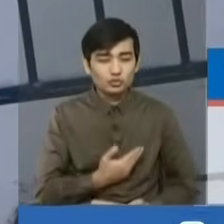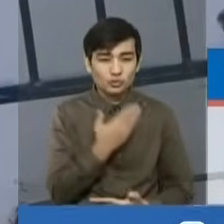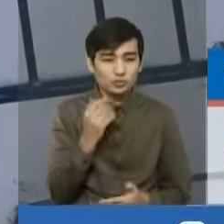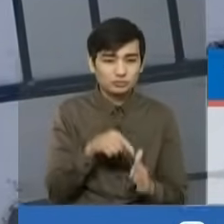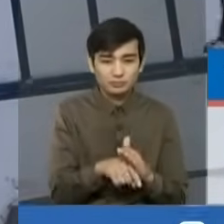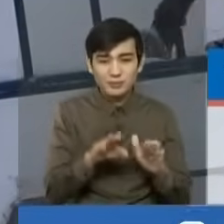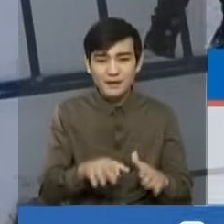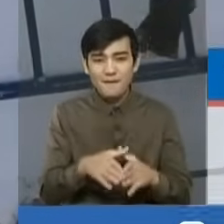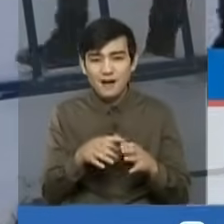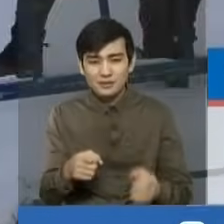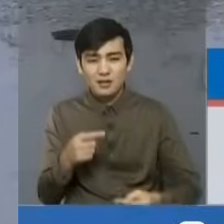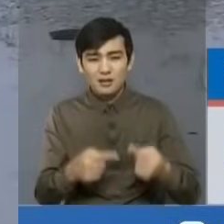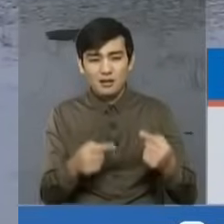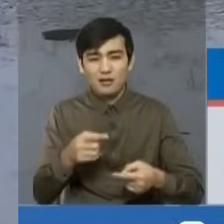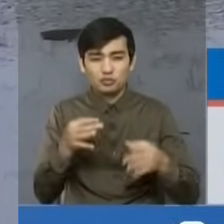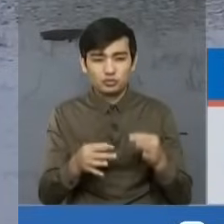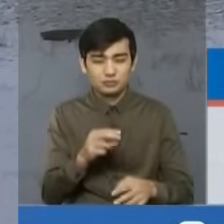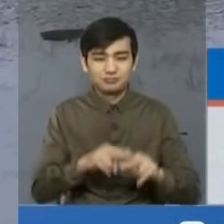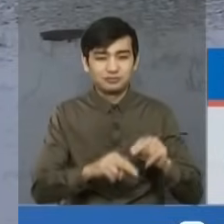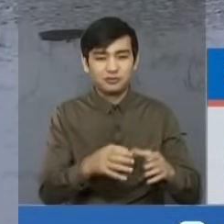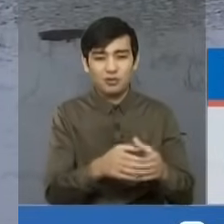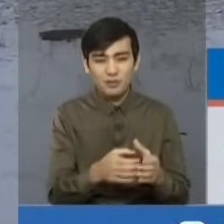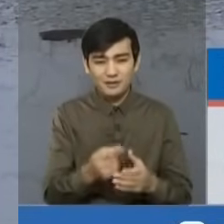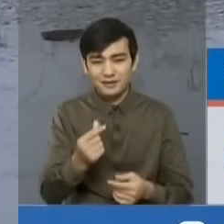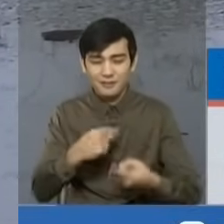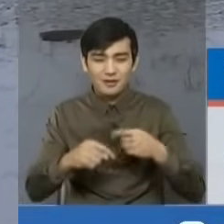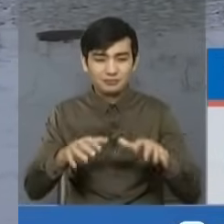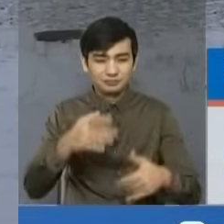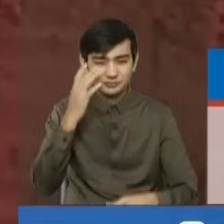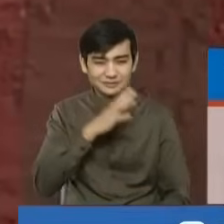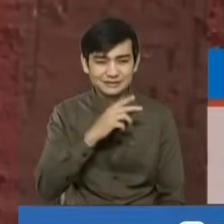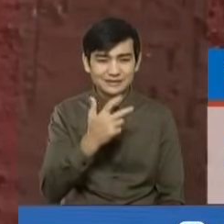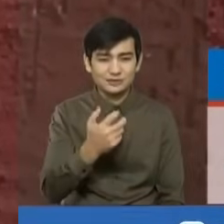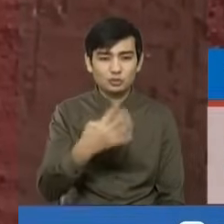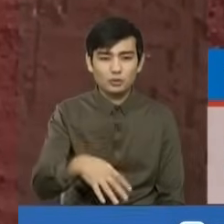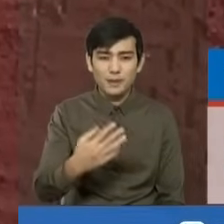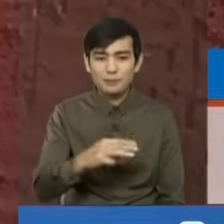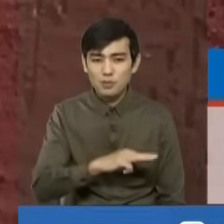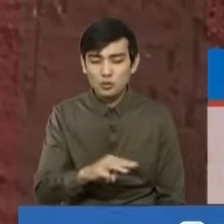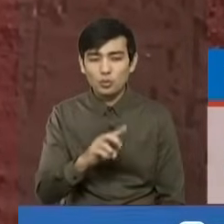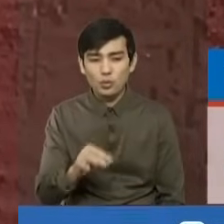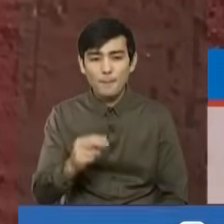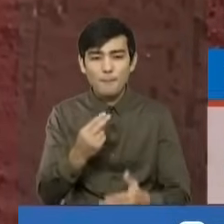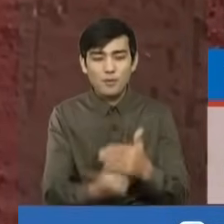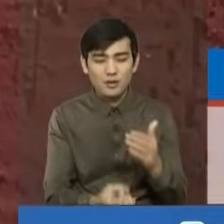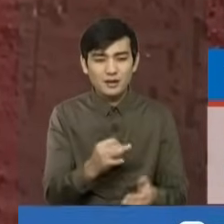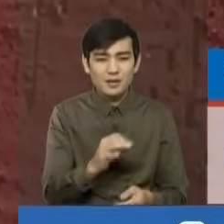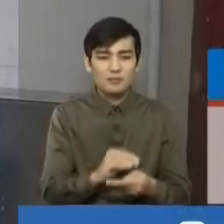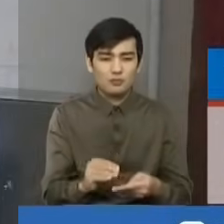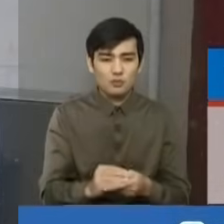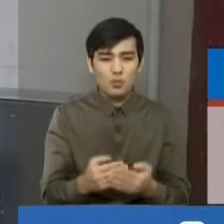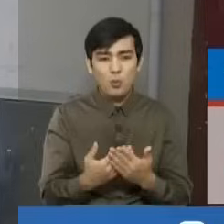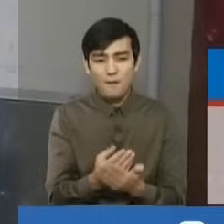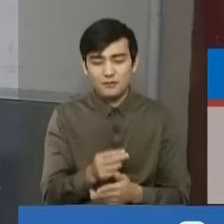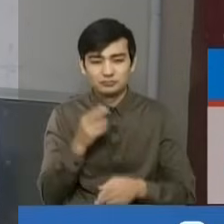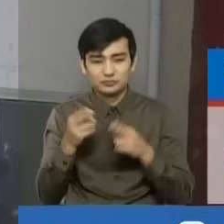это время власти судились застройщиком пытаясь вернуть в бюджет 345 млн но проиграли теперь подают новый иск Что